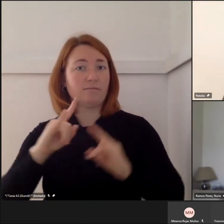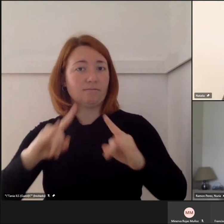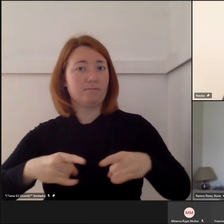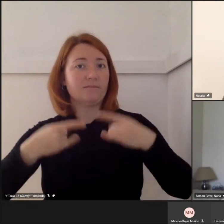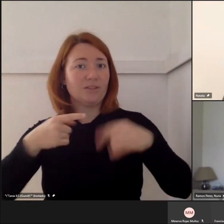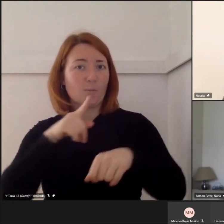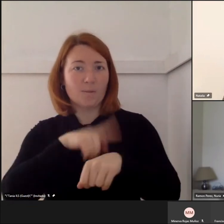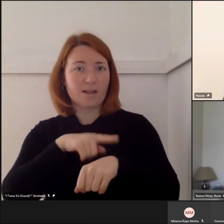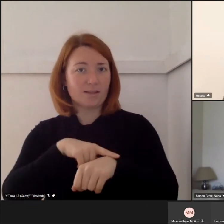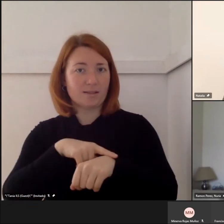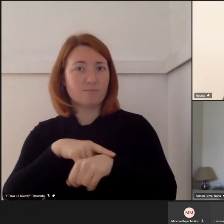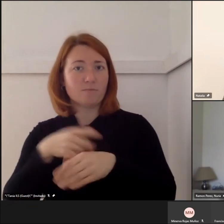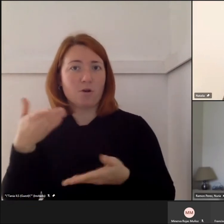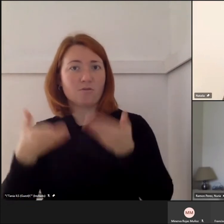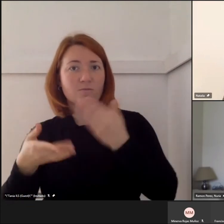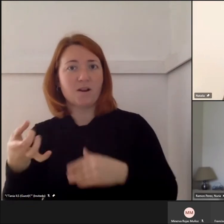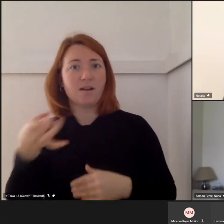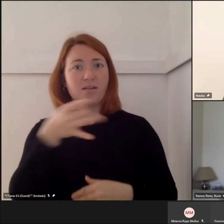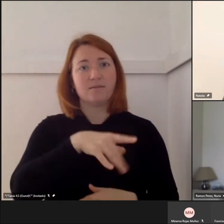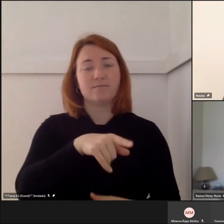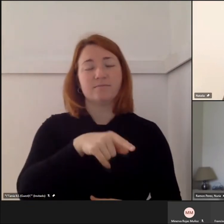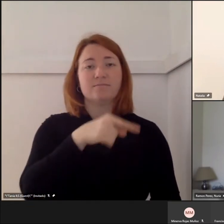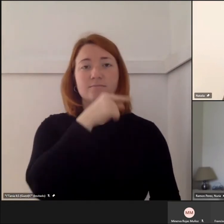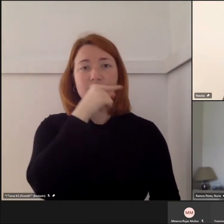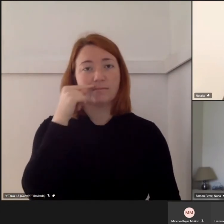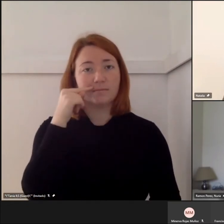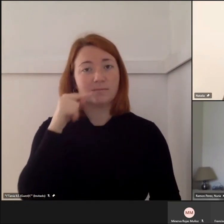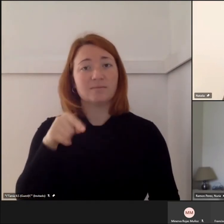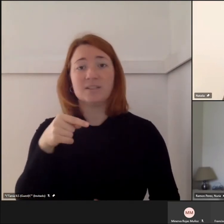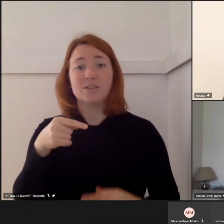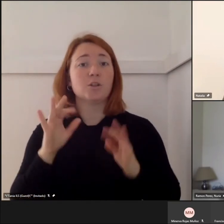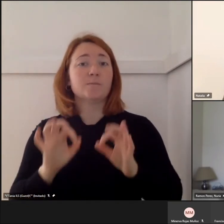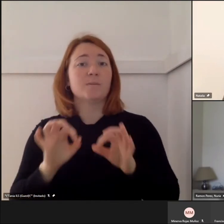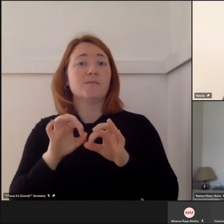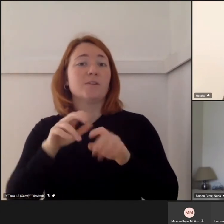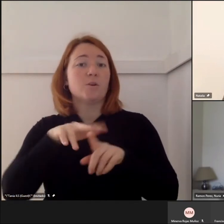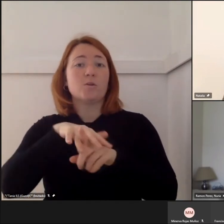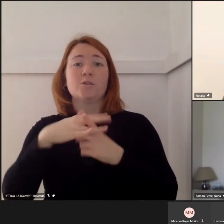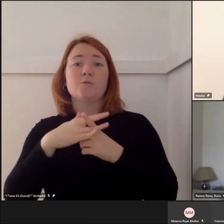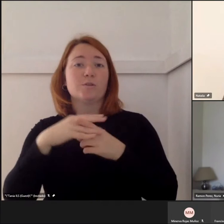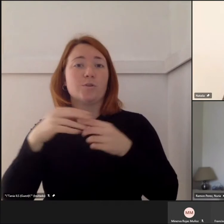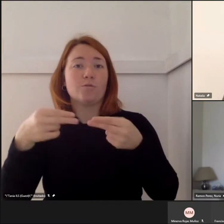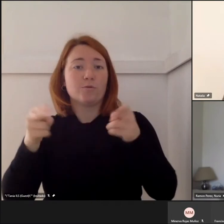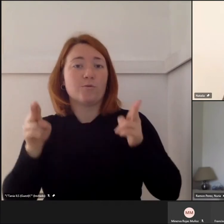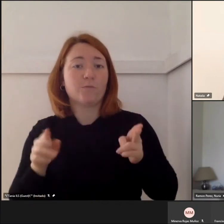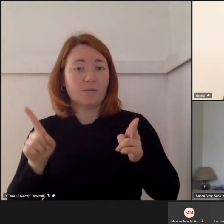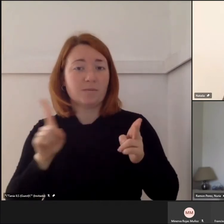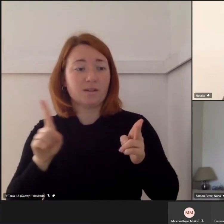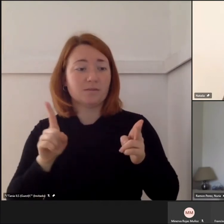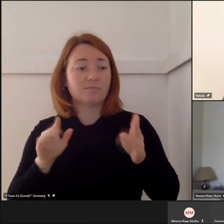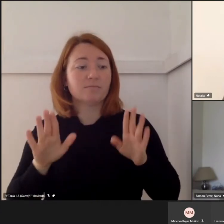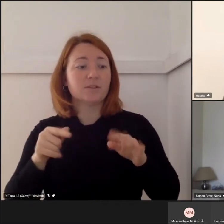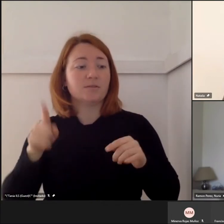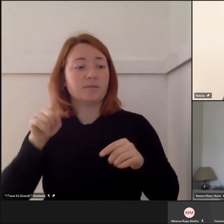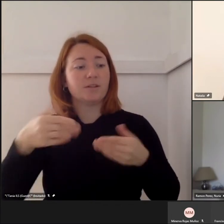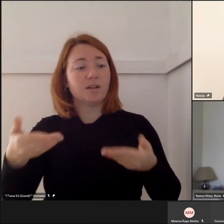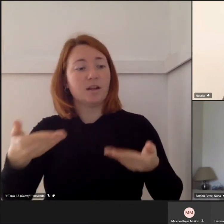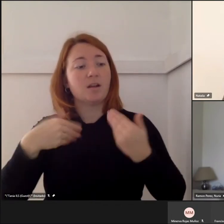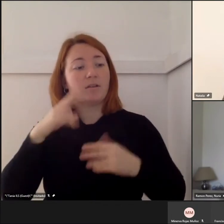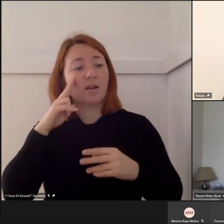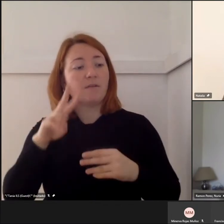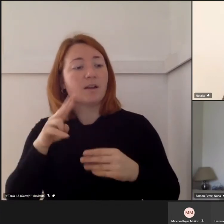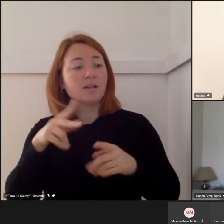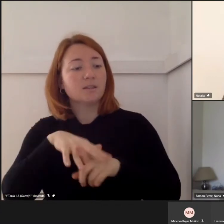són altres dades que no són específiques de la situació de confinament, però que també doncs, ens ajuden a veure una mica quina és la